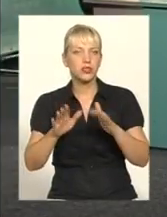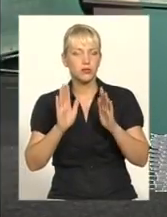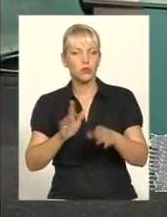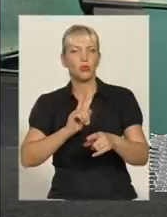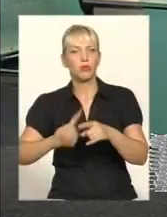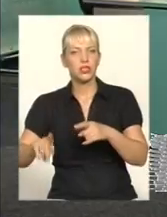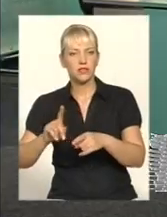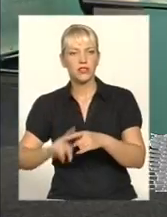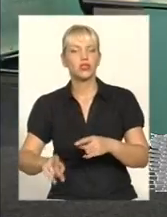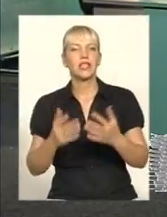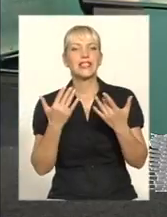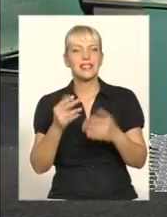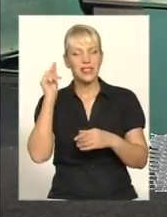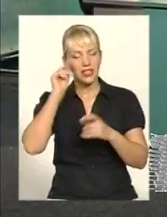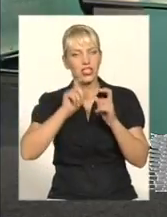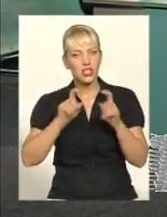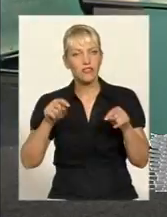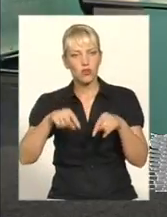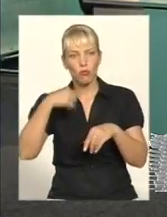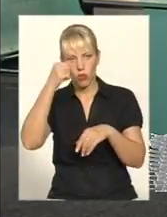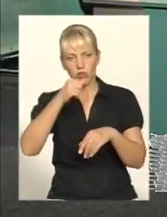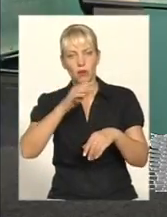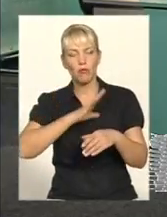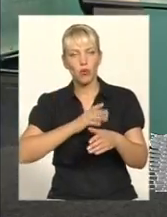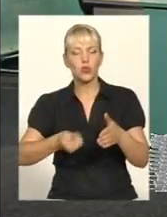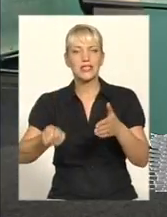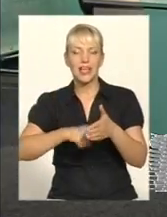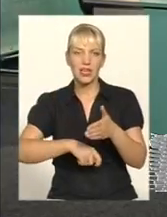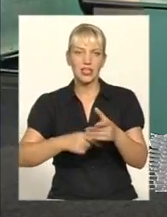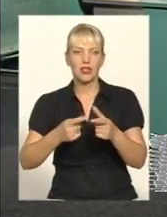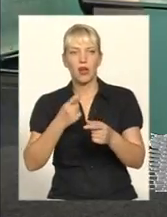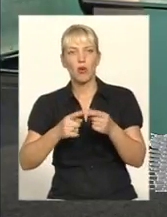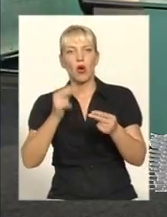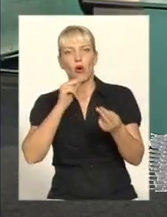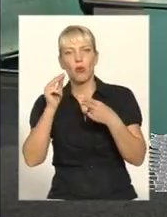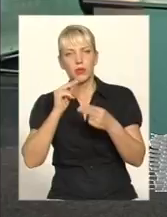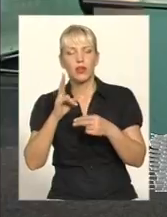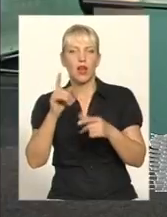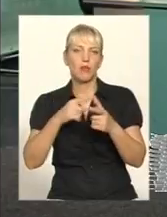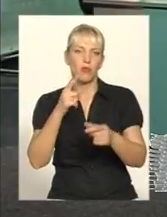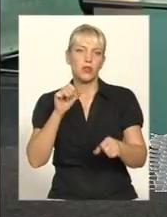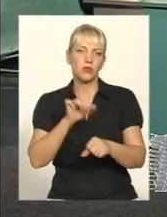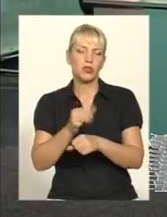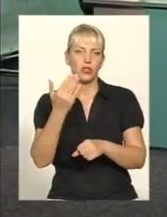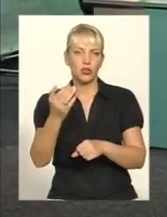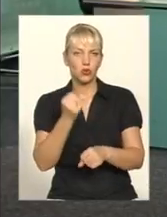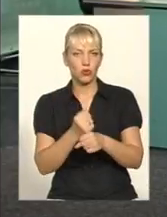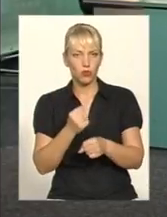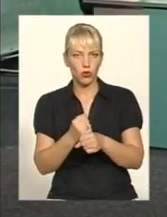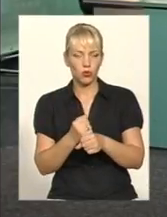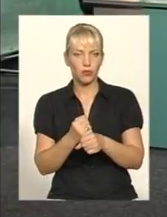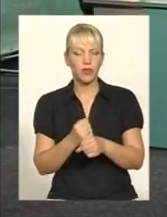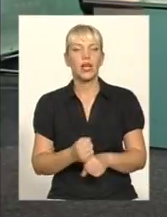Скільки шкіл цього року було закрито або оптимізовано, призупинено їхню роботу? Значить, у цьому році,